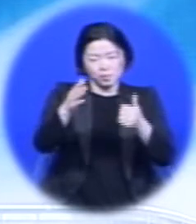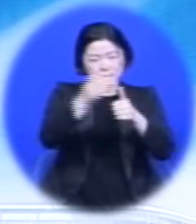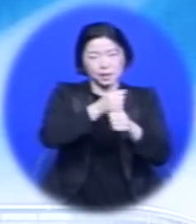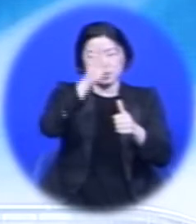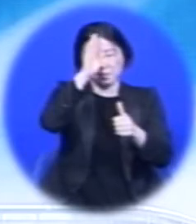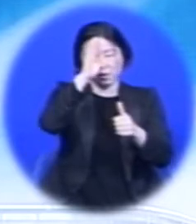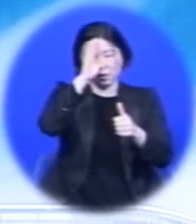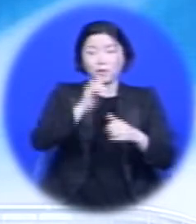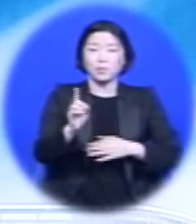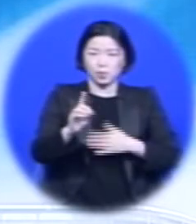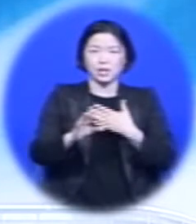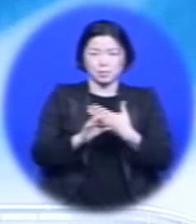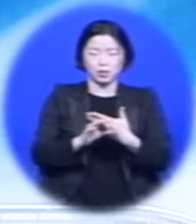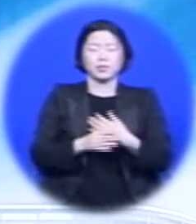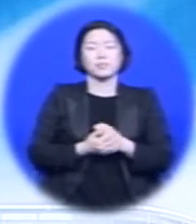매임병은 어떤 병인가?